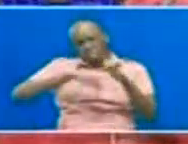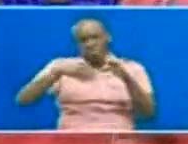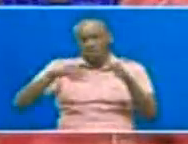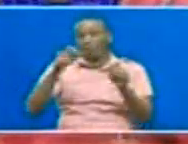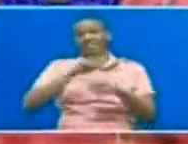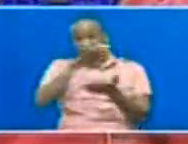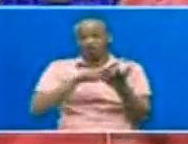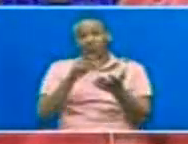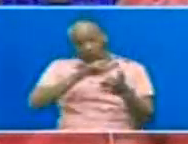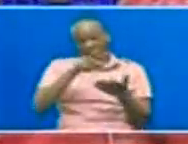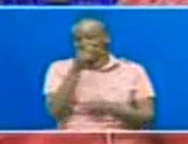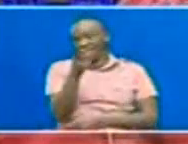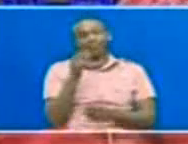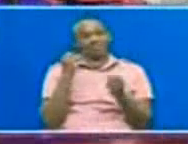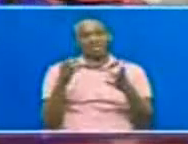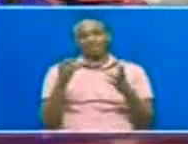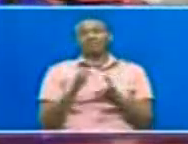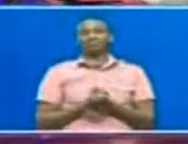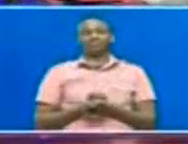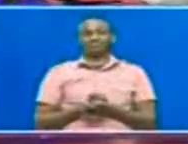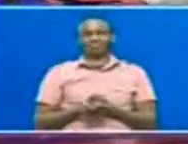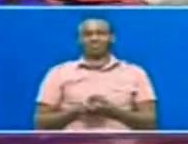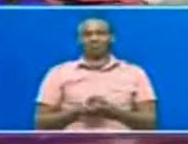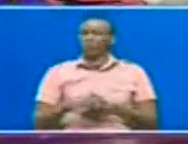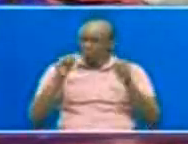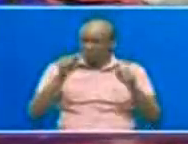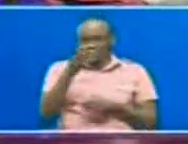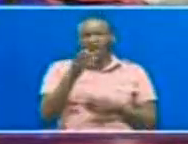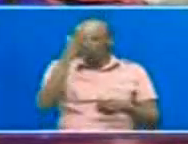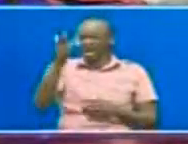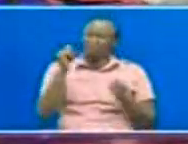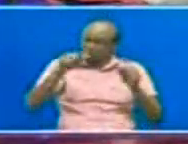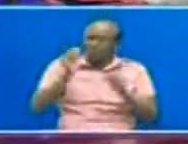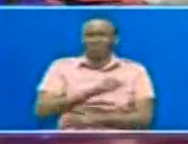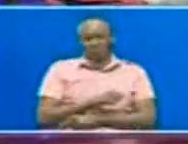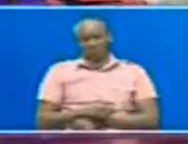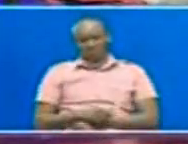have got so many players now from Central. And we can still make it. We can still restore. Why not?